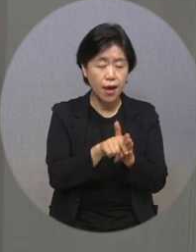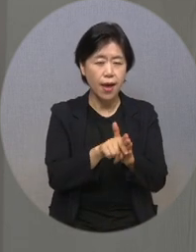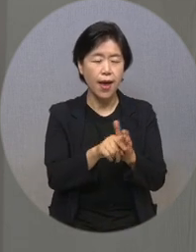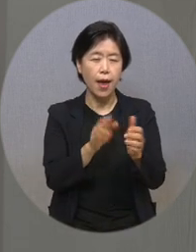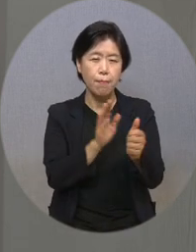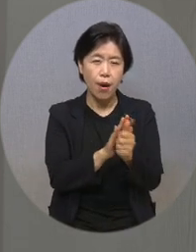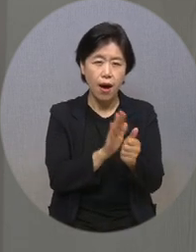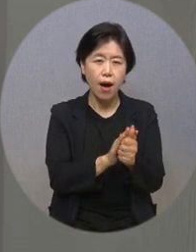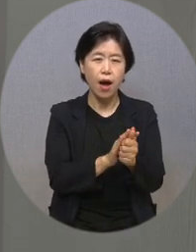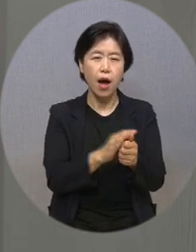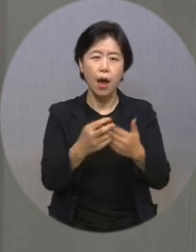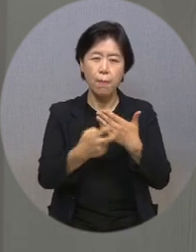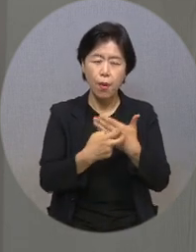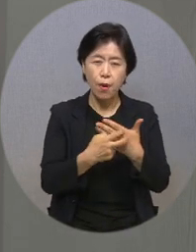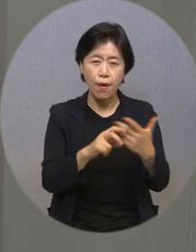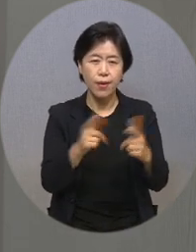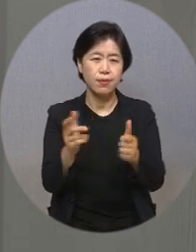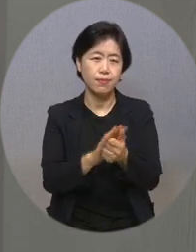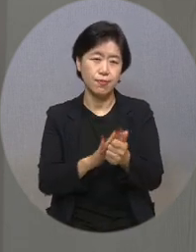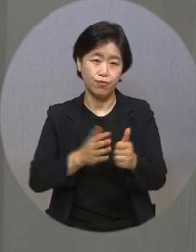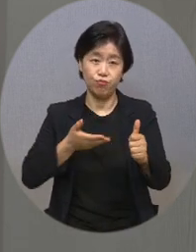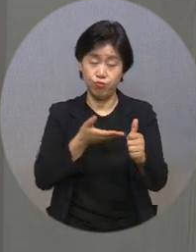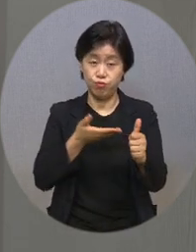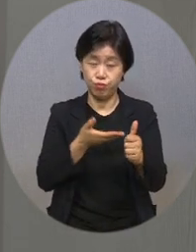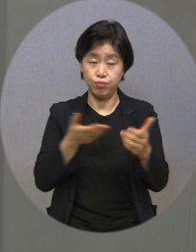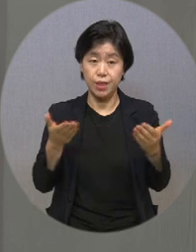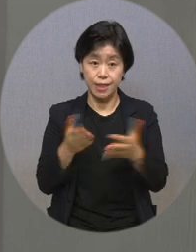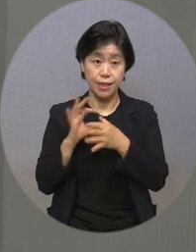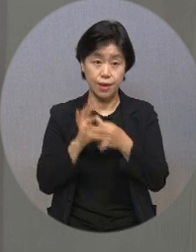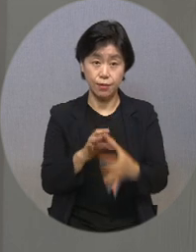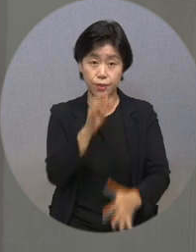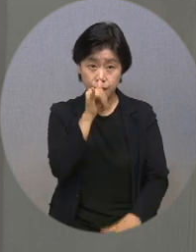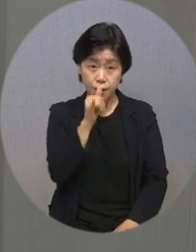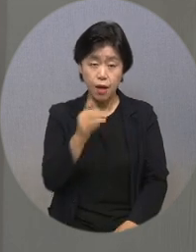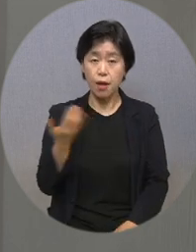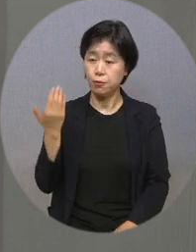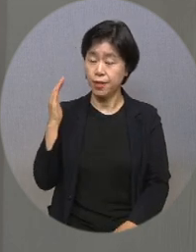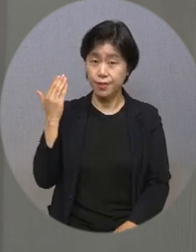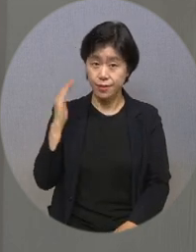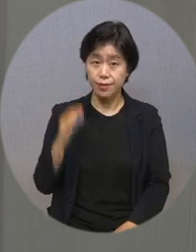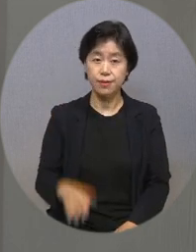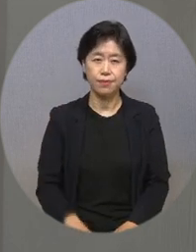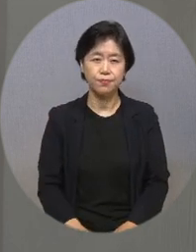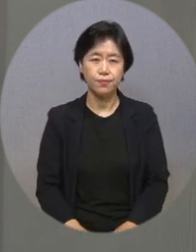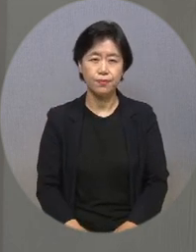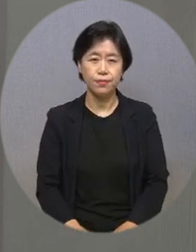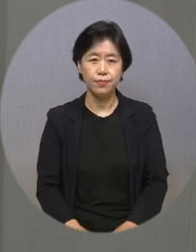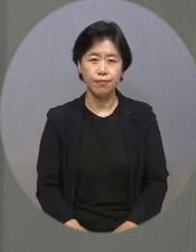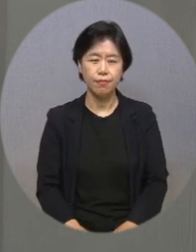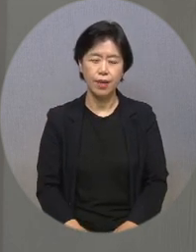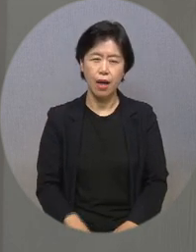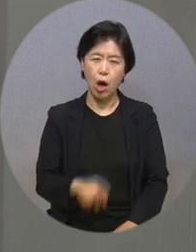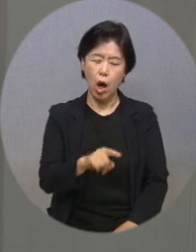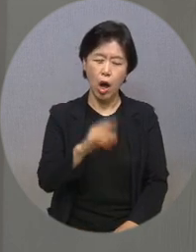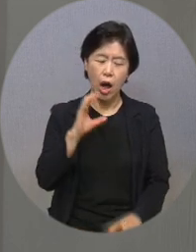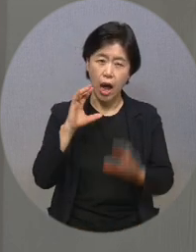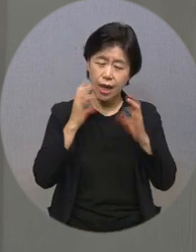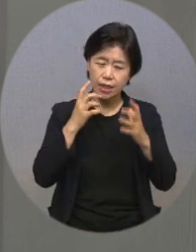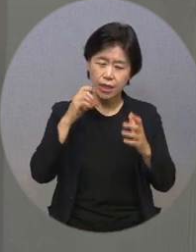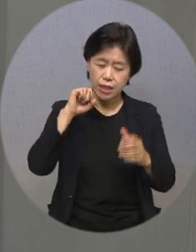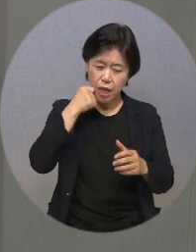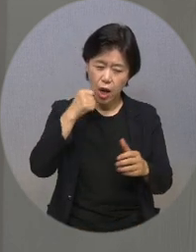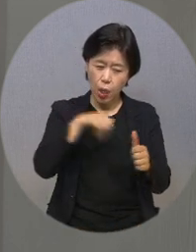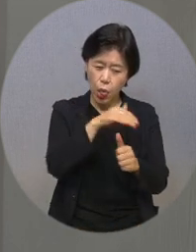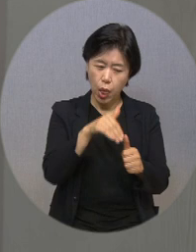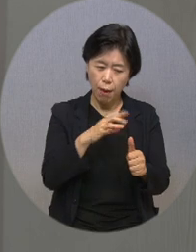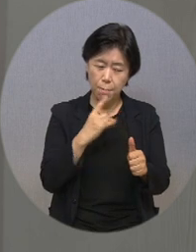서비스를 지원하는 그런 일들을 해왔고요. 최근에는 이제 선별적 복지보다는 보편적 복지에